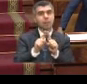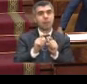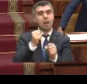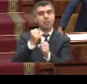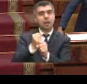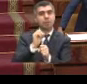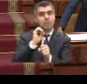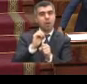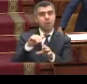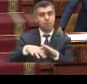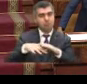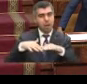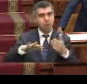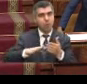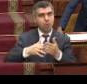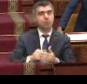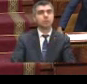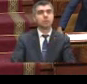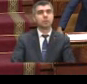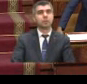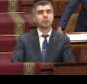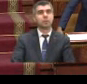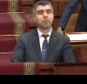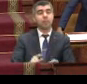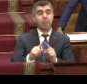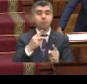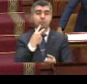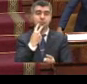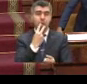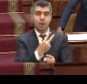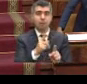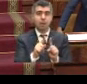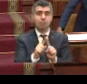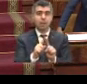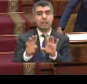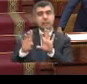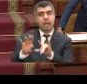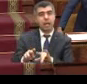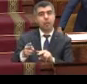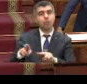البرلماني. كل هذا يعني قدمته كملاحظات للسيده المقرره هذا الصباح،